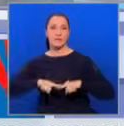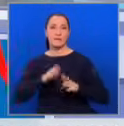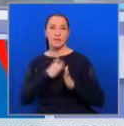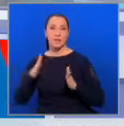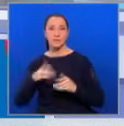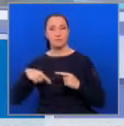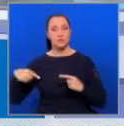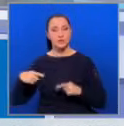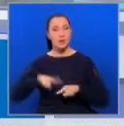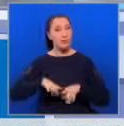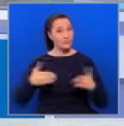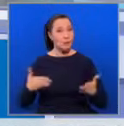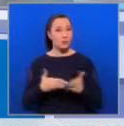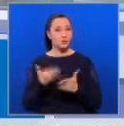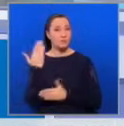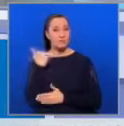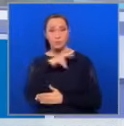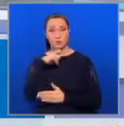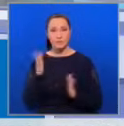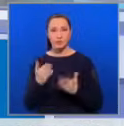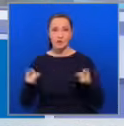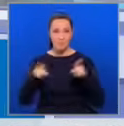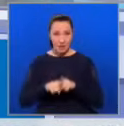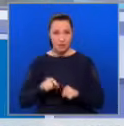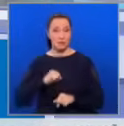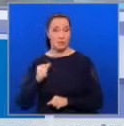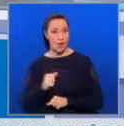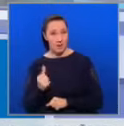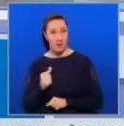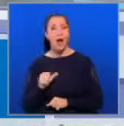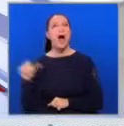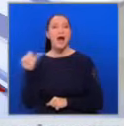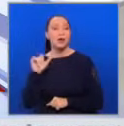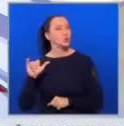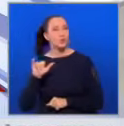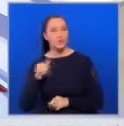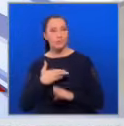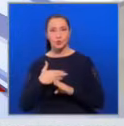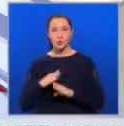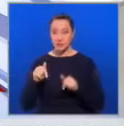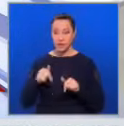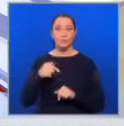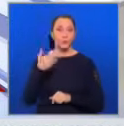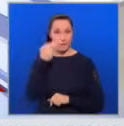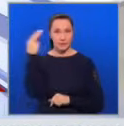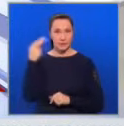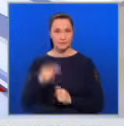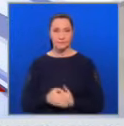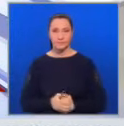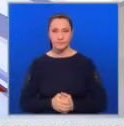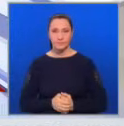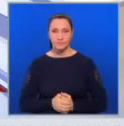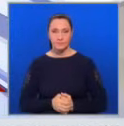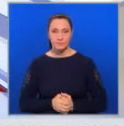процеса делото срещу бившия полицай започва отново през януари ангел узунов продължава сега по тази